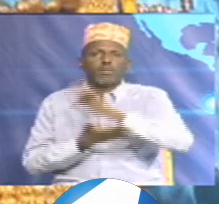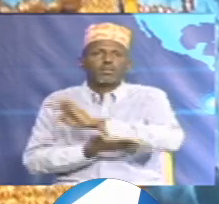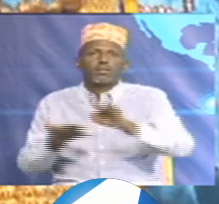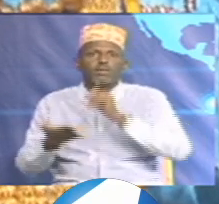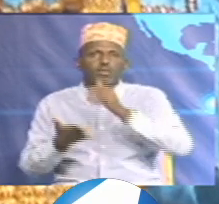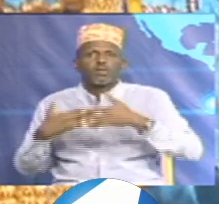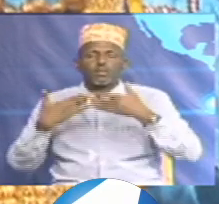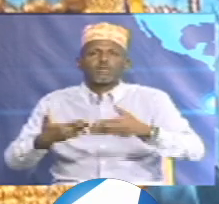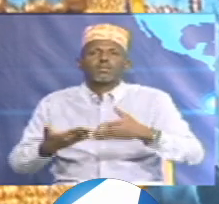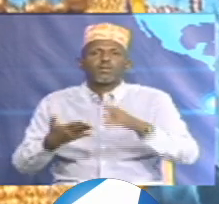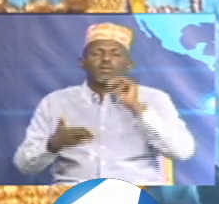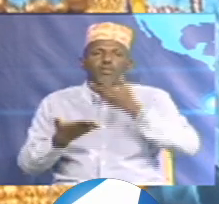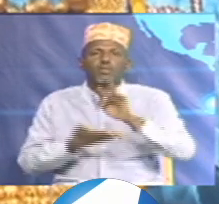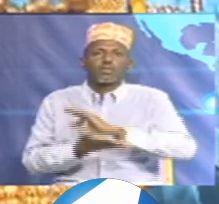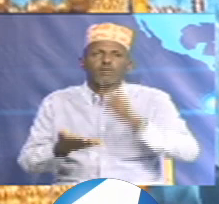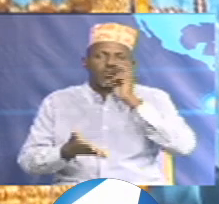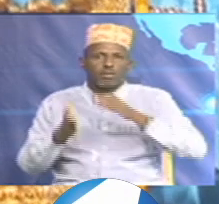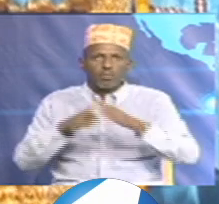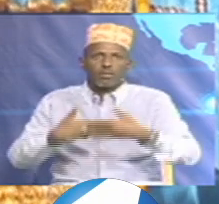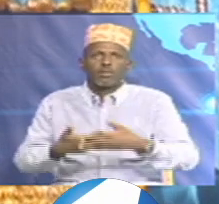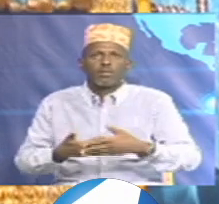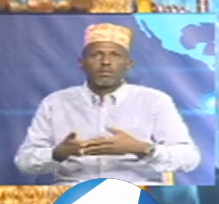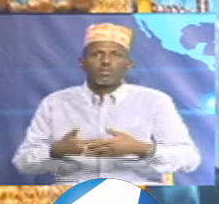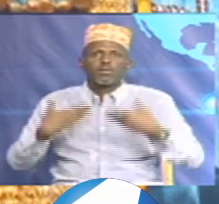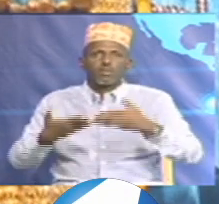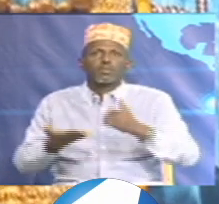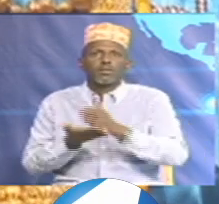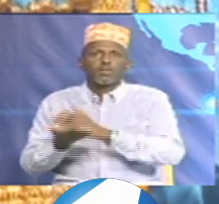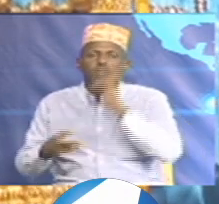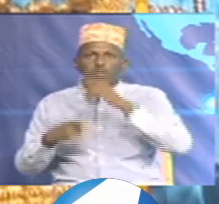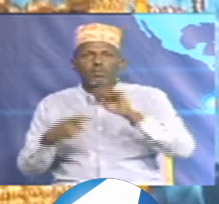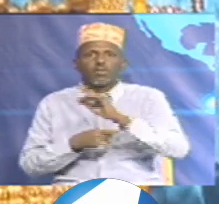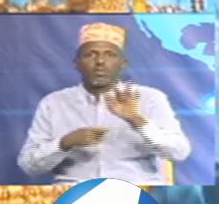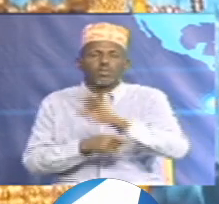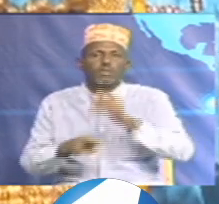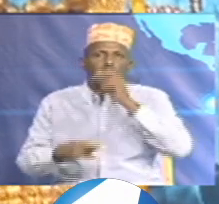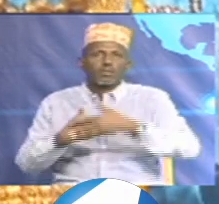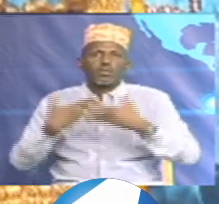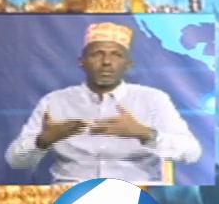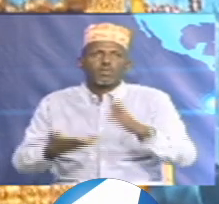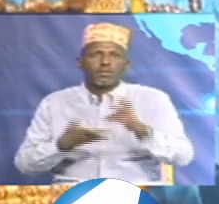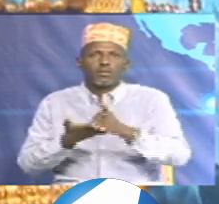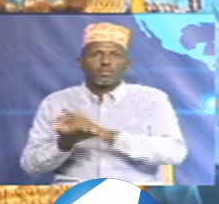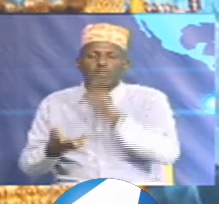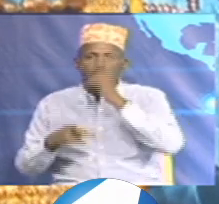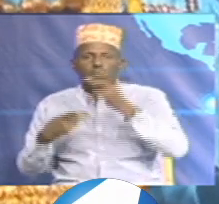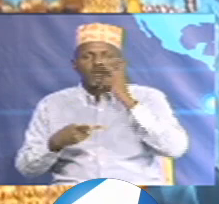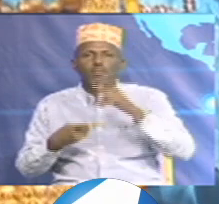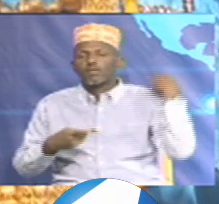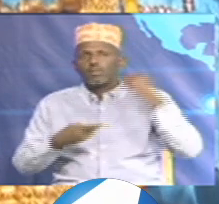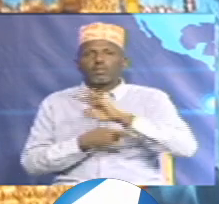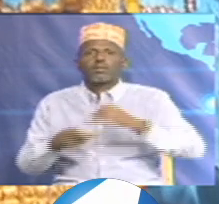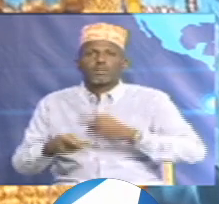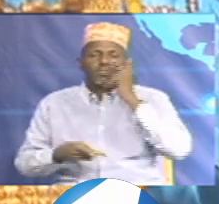la politique de développement et de cohésion nationale conduite par Son Excellence le Président